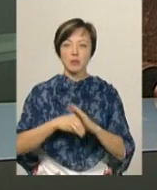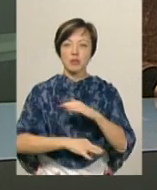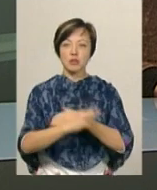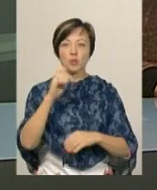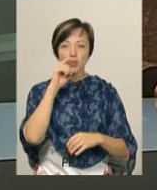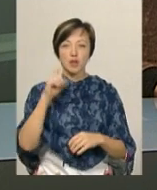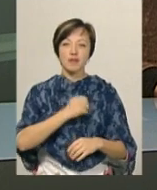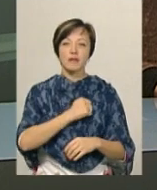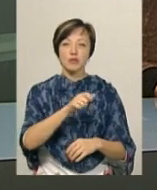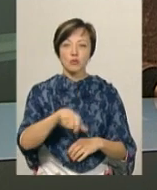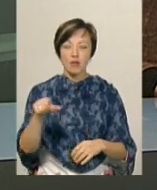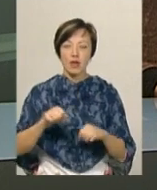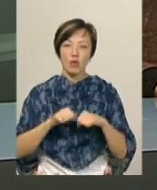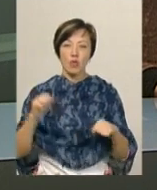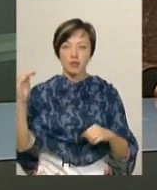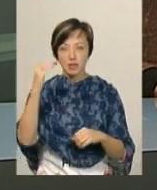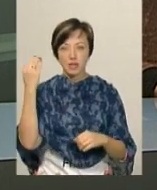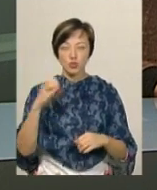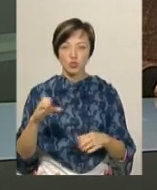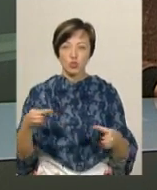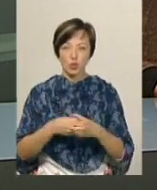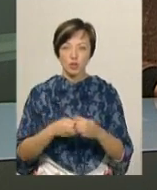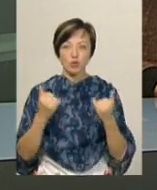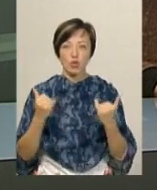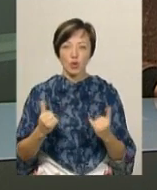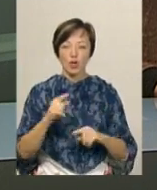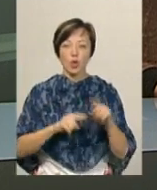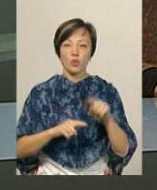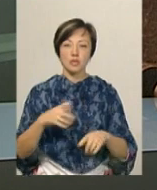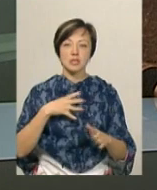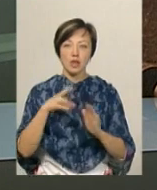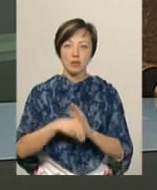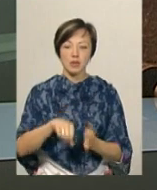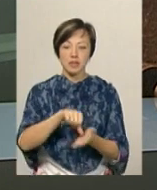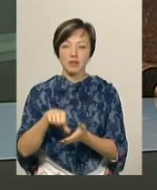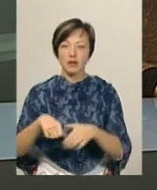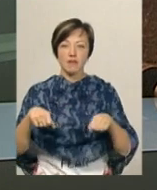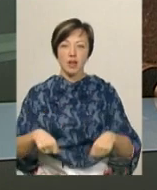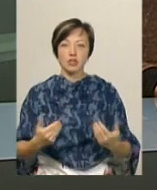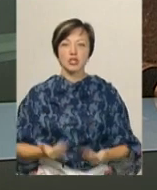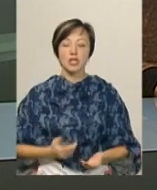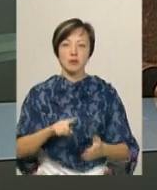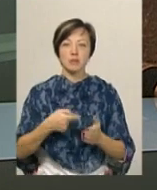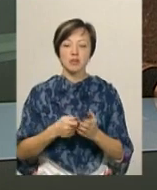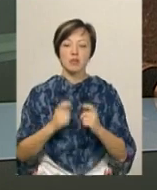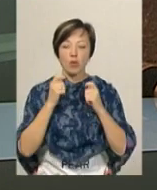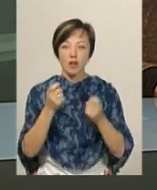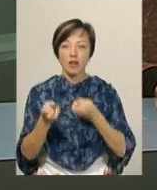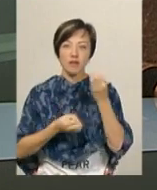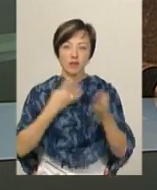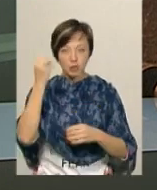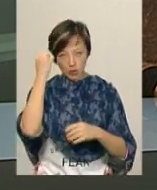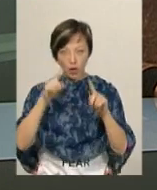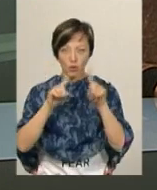сході України військових та героїв Небесної Сотні. Сьогодні родичі загиблих, представники влади та жителі міста поклали квіти до